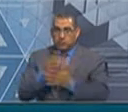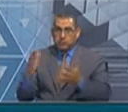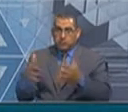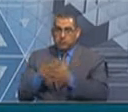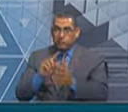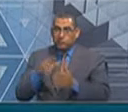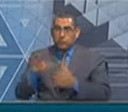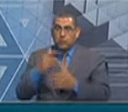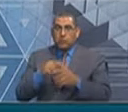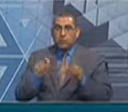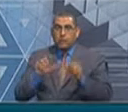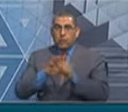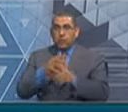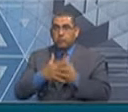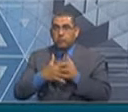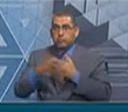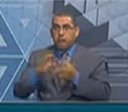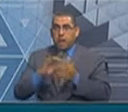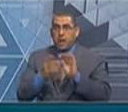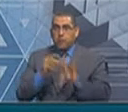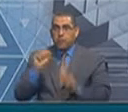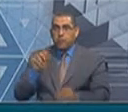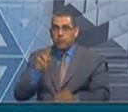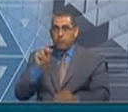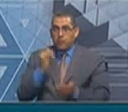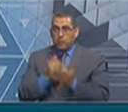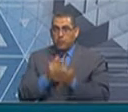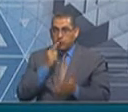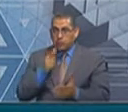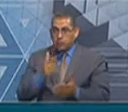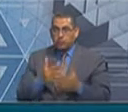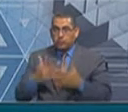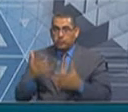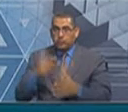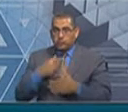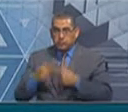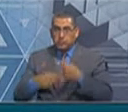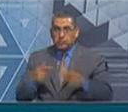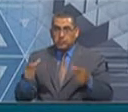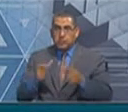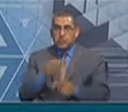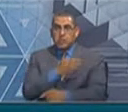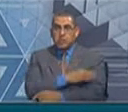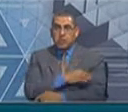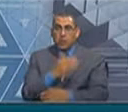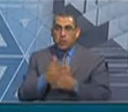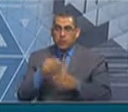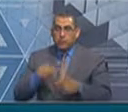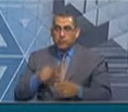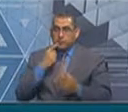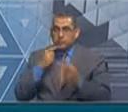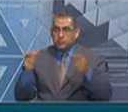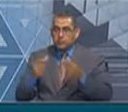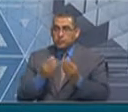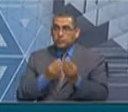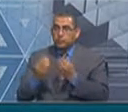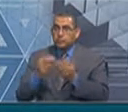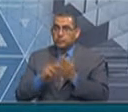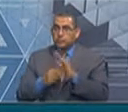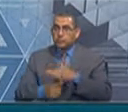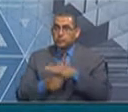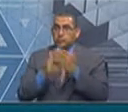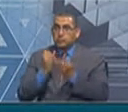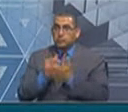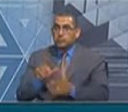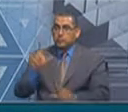انتشار فيروس كورونا على الجمعية العامة للمنظمة الدولية، دورة استثنائية يتم فيها الاستماع لكلمات القادة